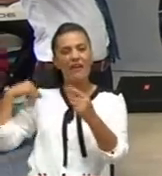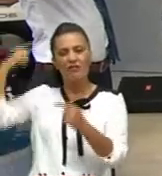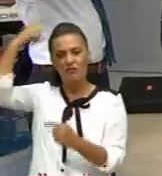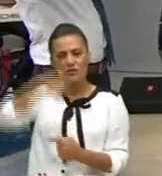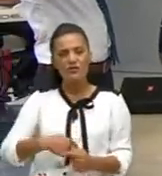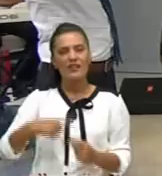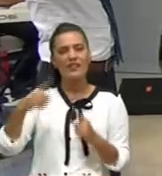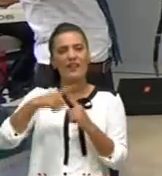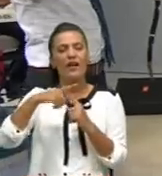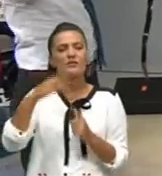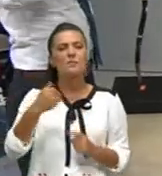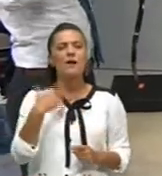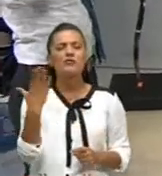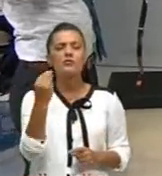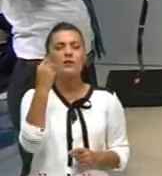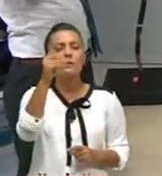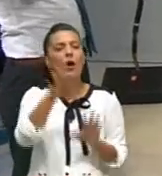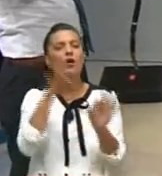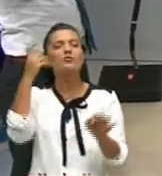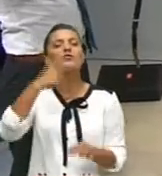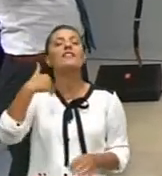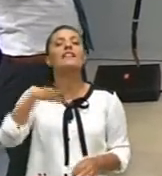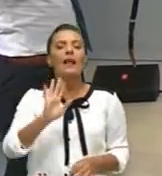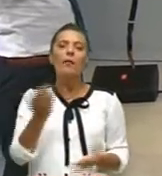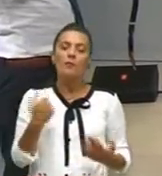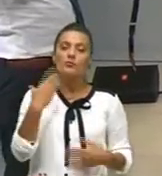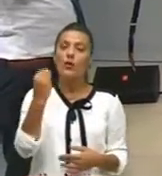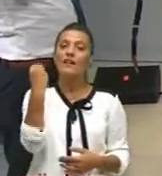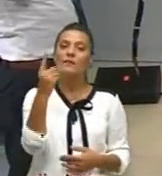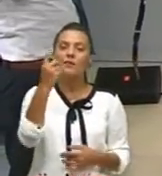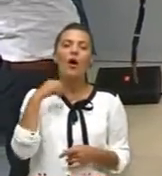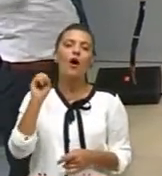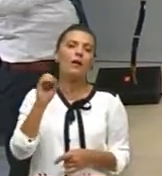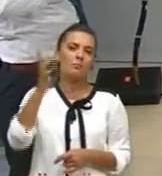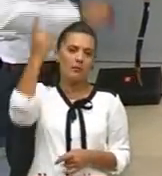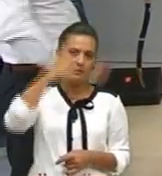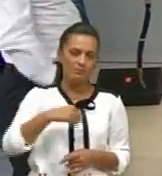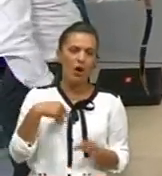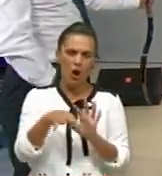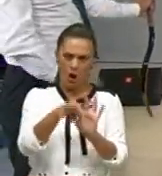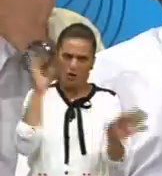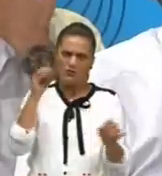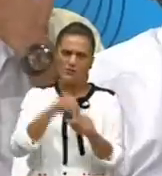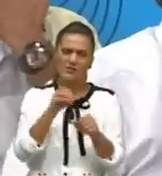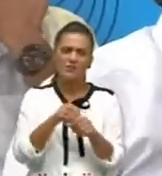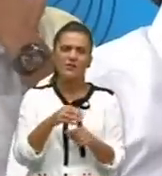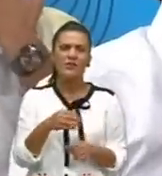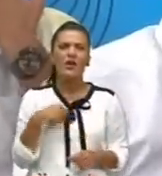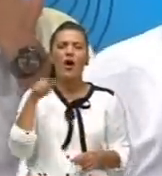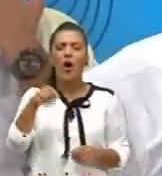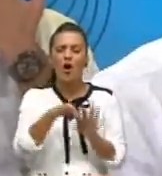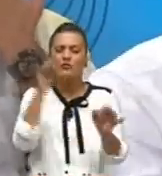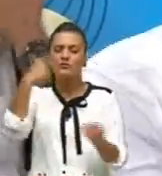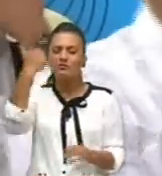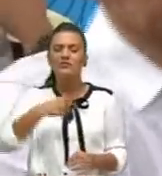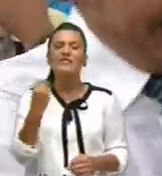Evet. Ben çok iyi bir okçu değilim ama çok iyi bir hocayımdır. Harika, çok yani, memnun oldum. Okçulumu yani, fazla şey yapmayın. Ona fazla